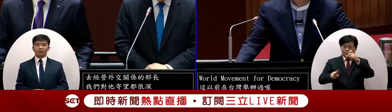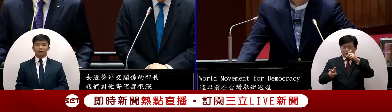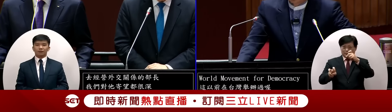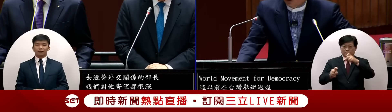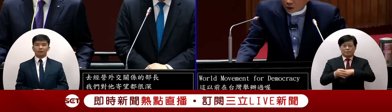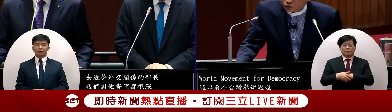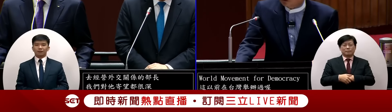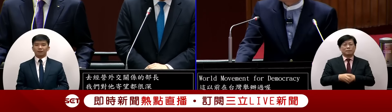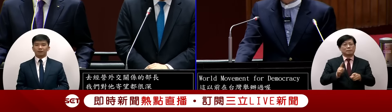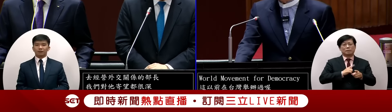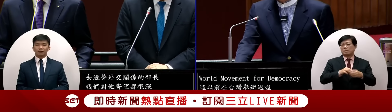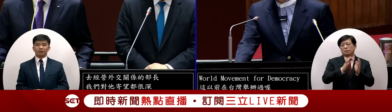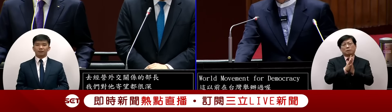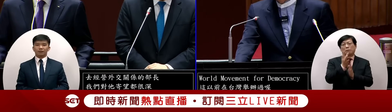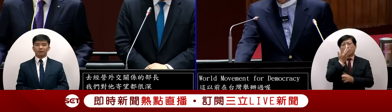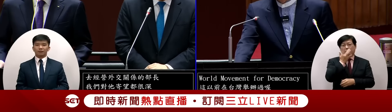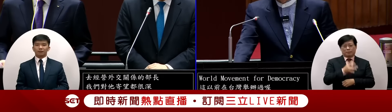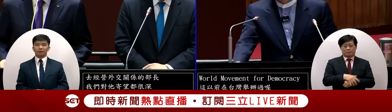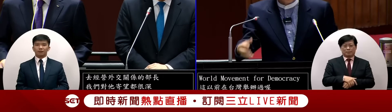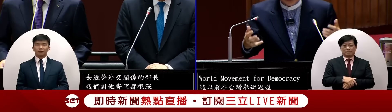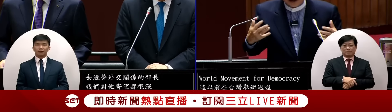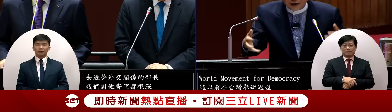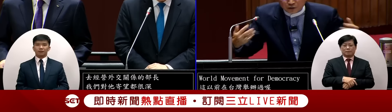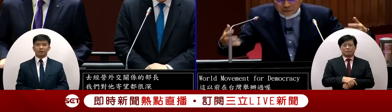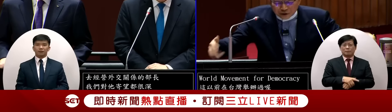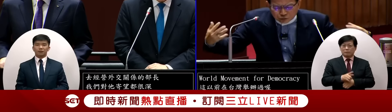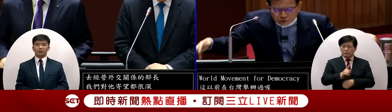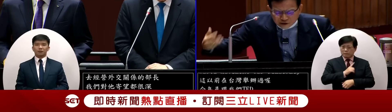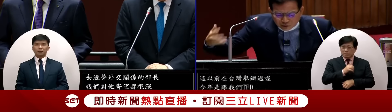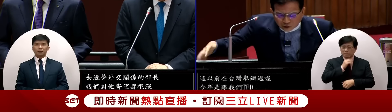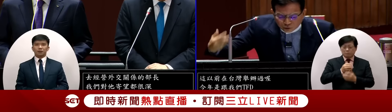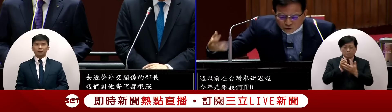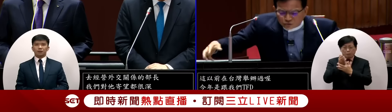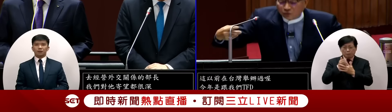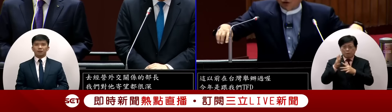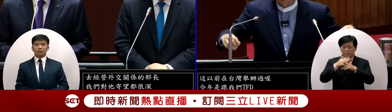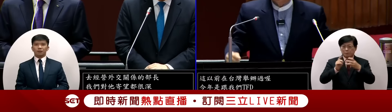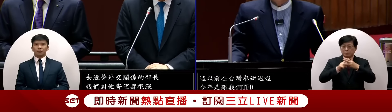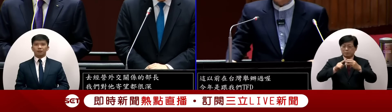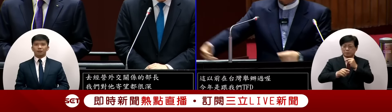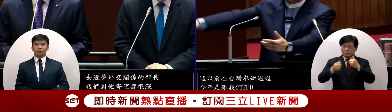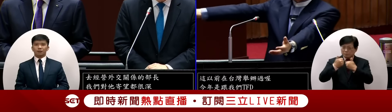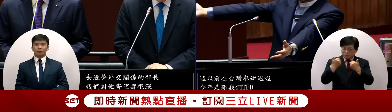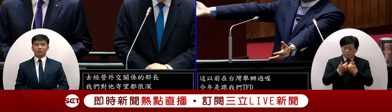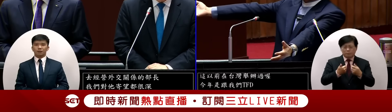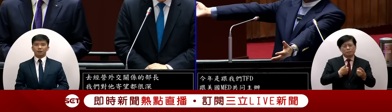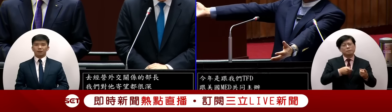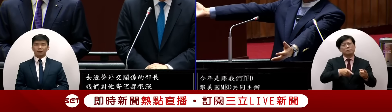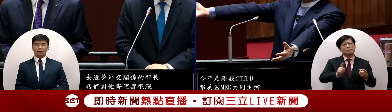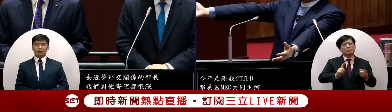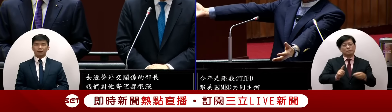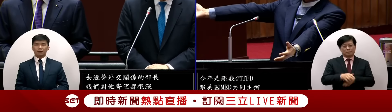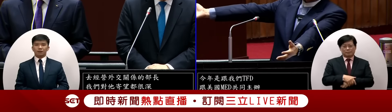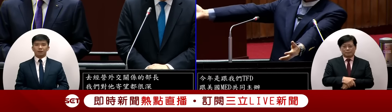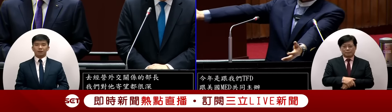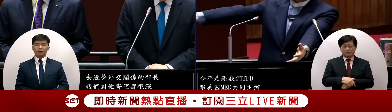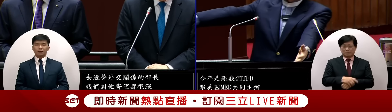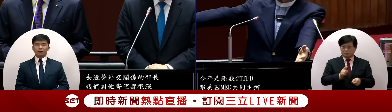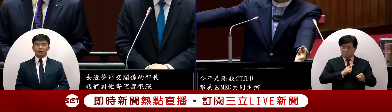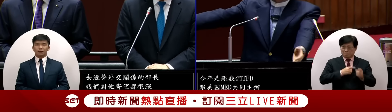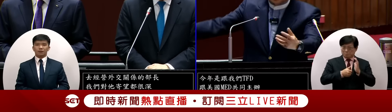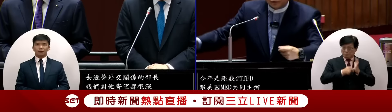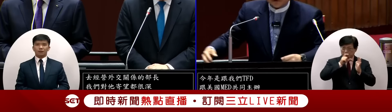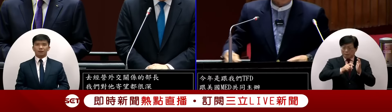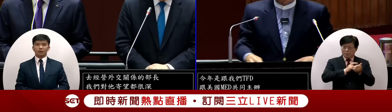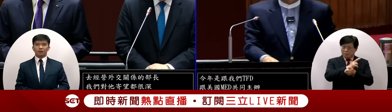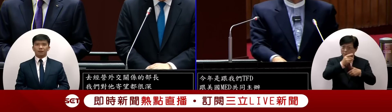10月20号到22号，你完全不知道、啊，然后你要干预民主基金会的运作，你是凭哪一点呢、啊？就凭你叫林佳